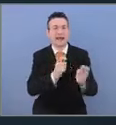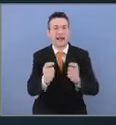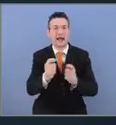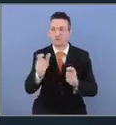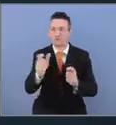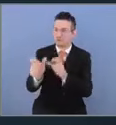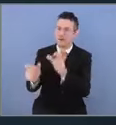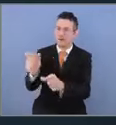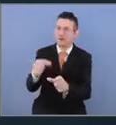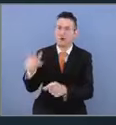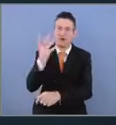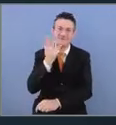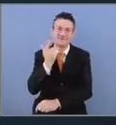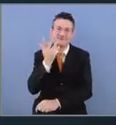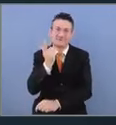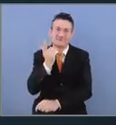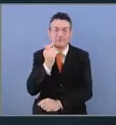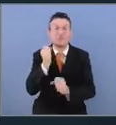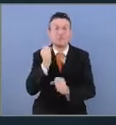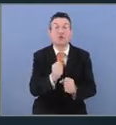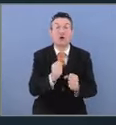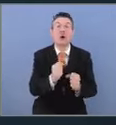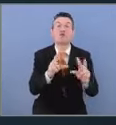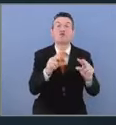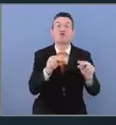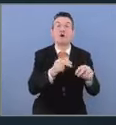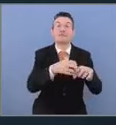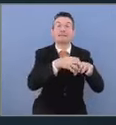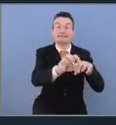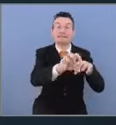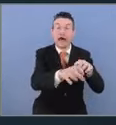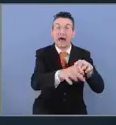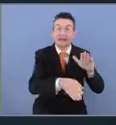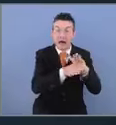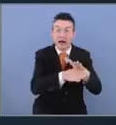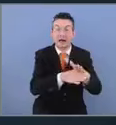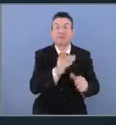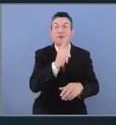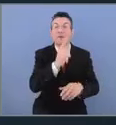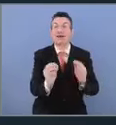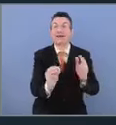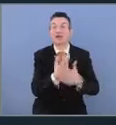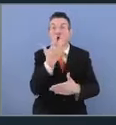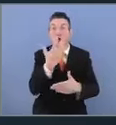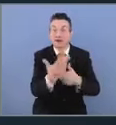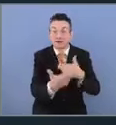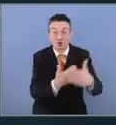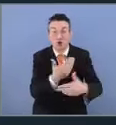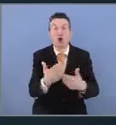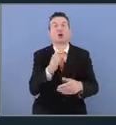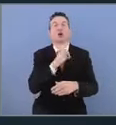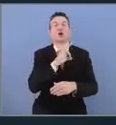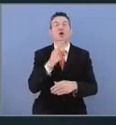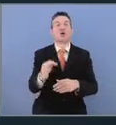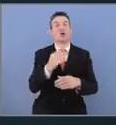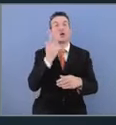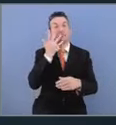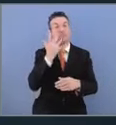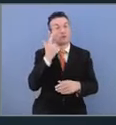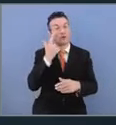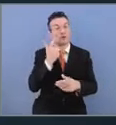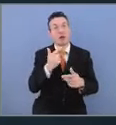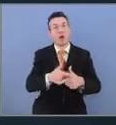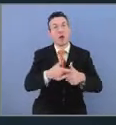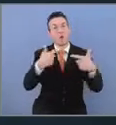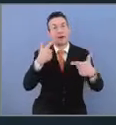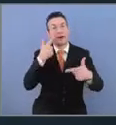a start-up, innovazioni, a processi ancora di più finalizzati a un aumento della sicurezza alimentare,